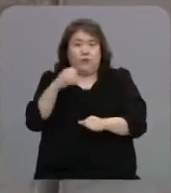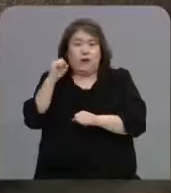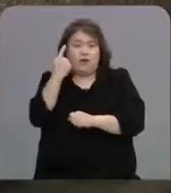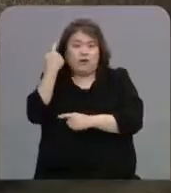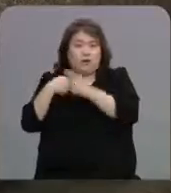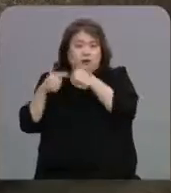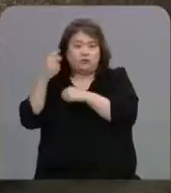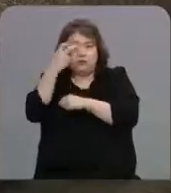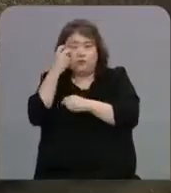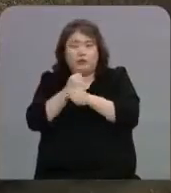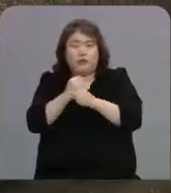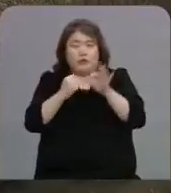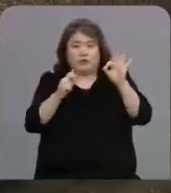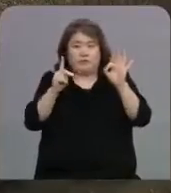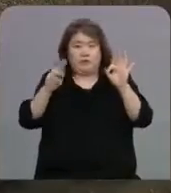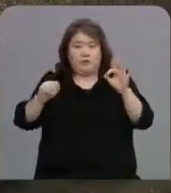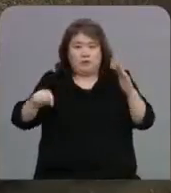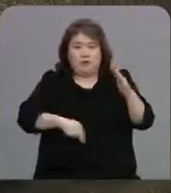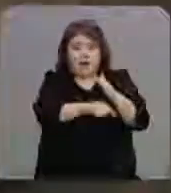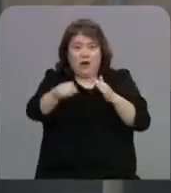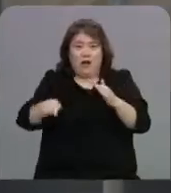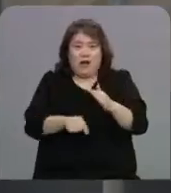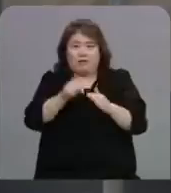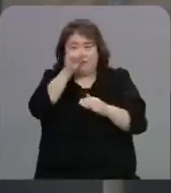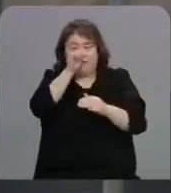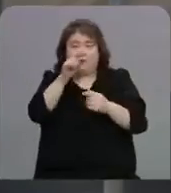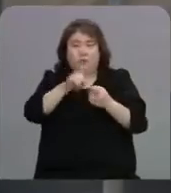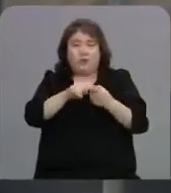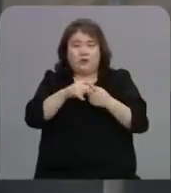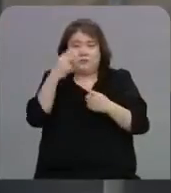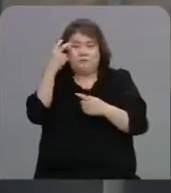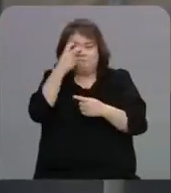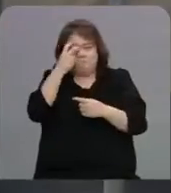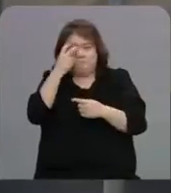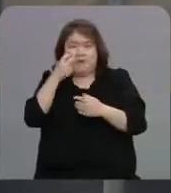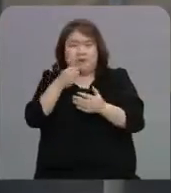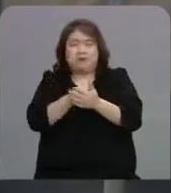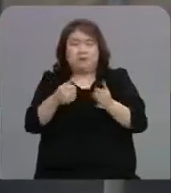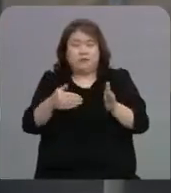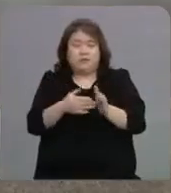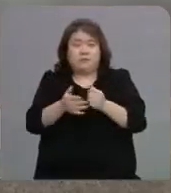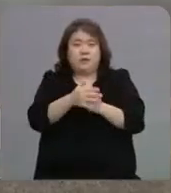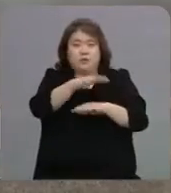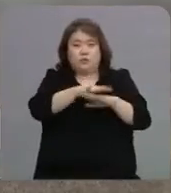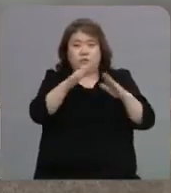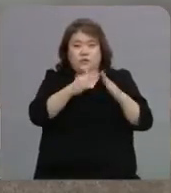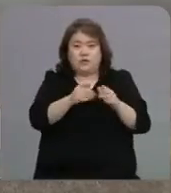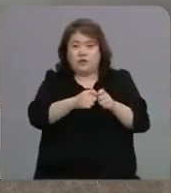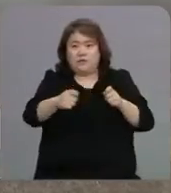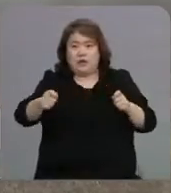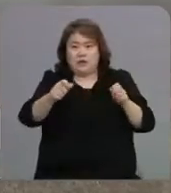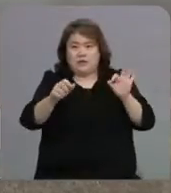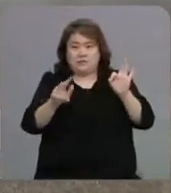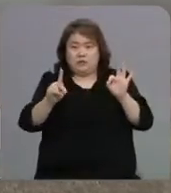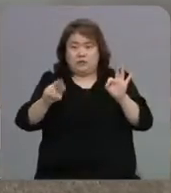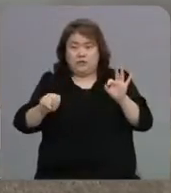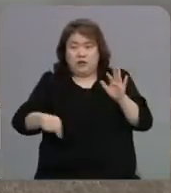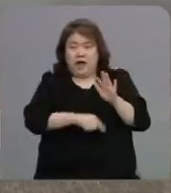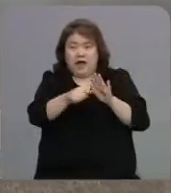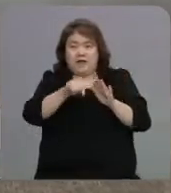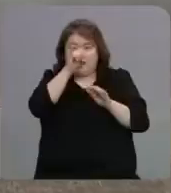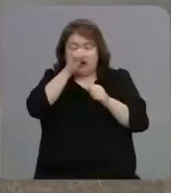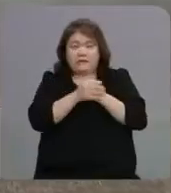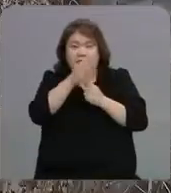10km 안에 있는 농장들을 방역 지역 으로 설정했습니다 해당 농장 으로부터 10km 안에 있는 가금류 농가